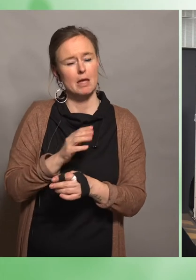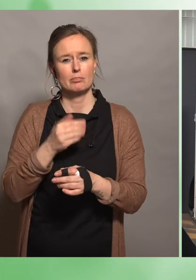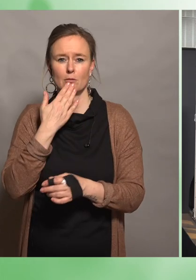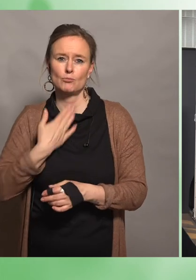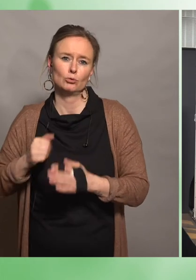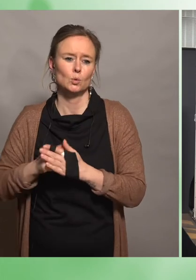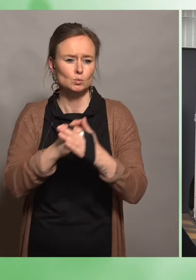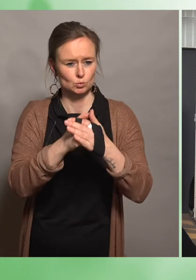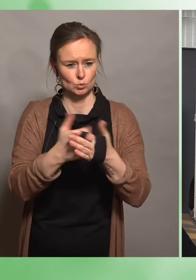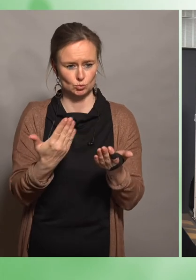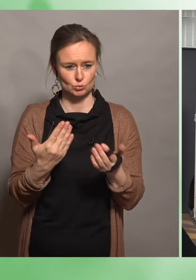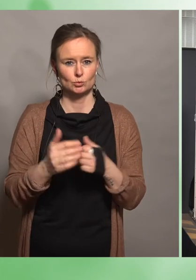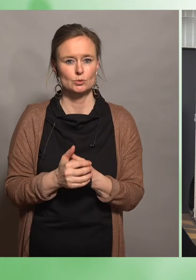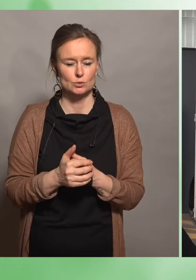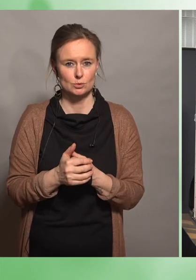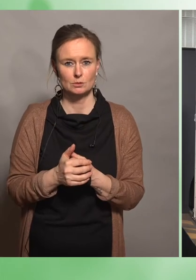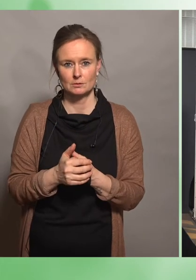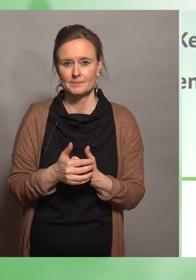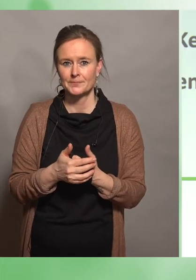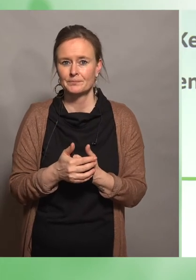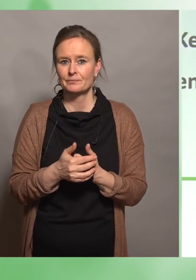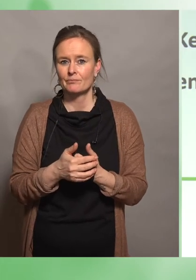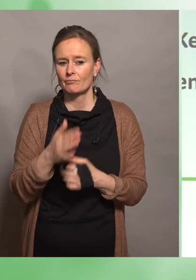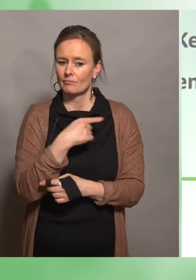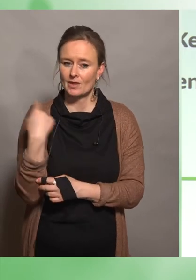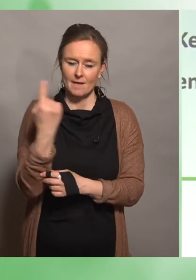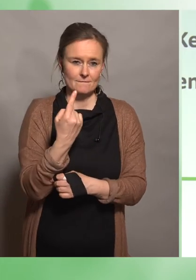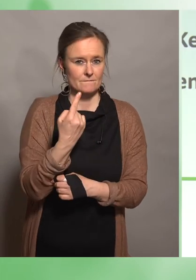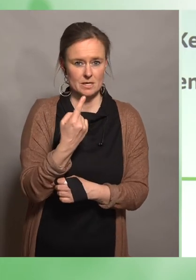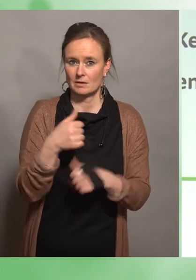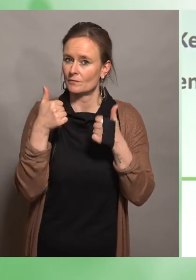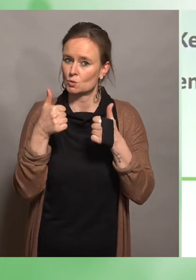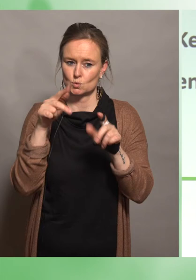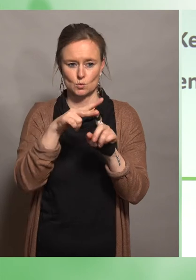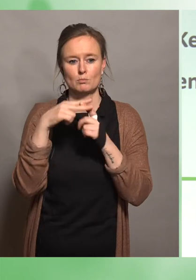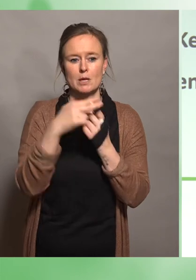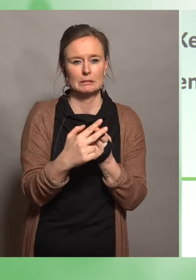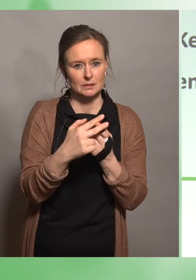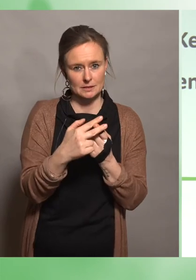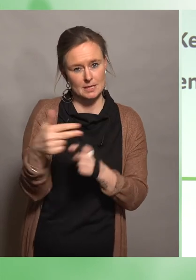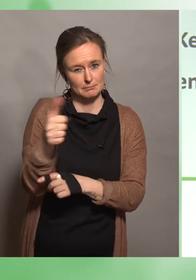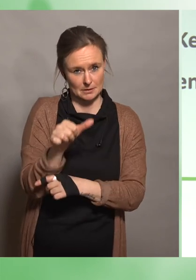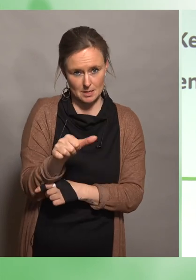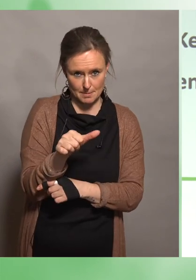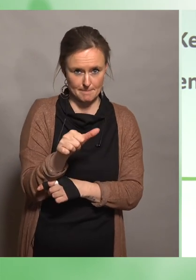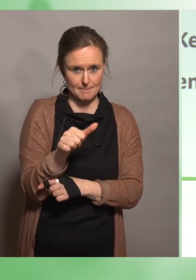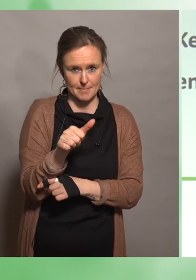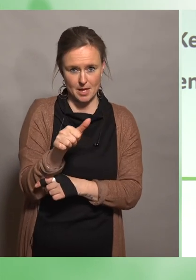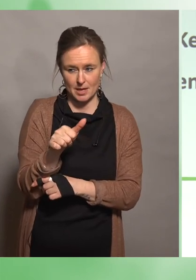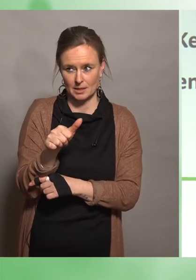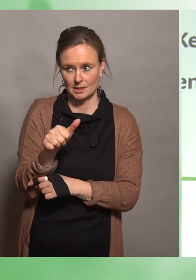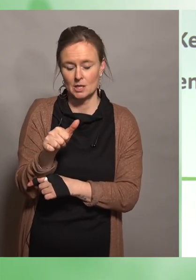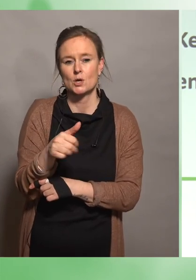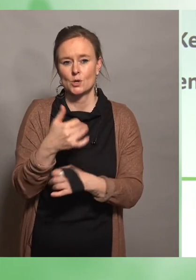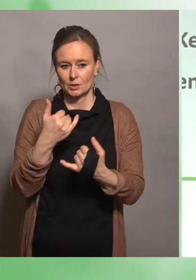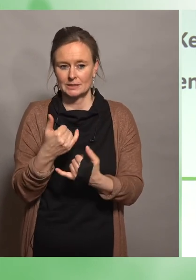das zu unterstützen. Wir haben ein unglaublich engagiertes Team bei der Menschen und Arbeit GmbH und an dieser Stelle auch dem Martin Ettling ein großes